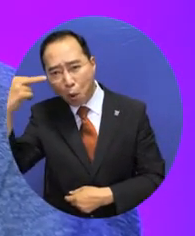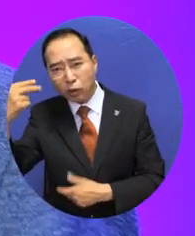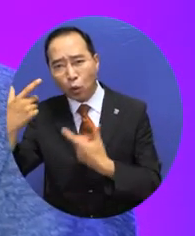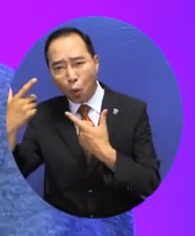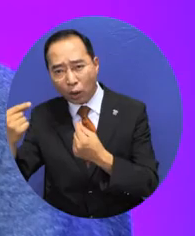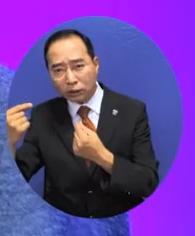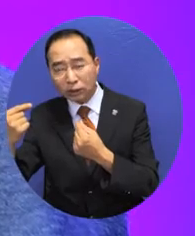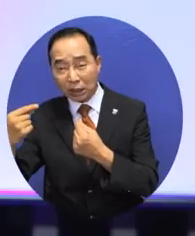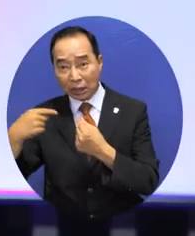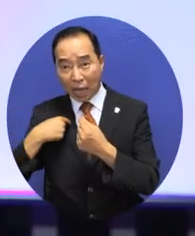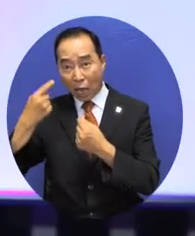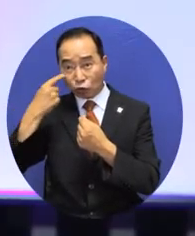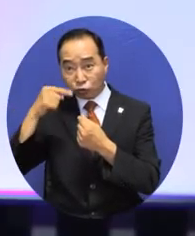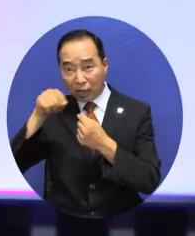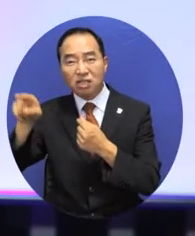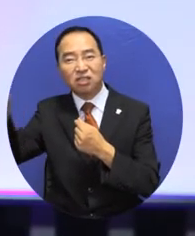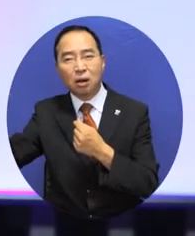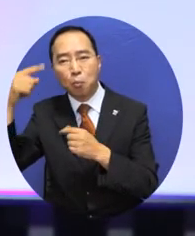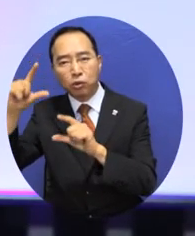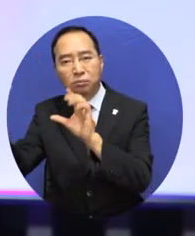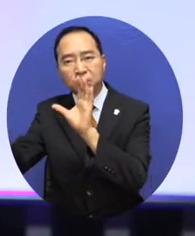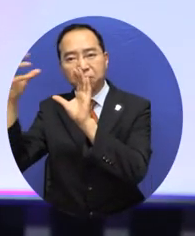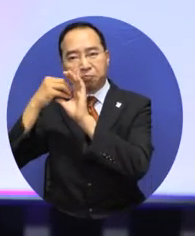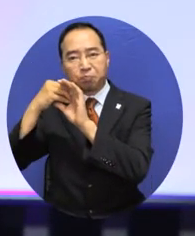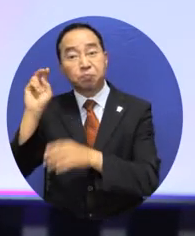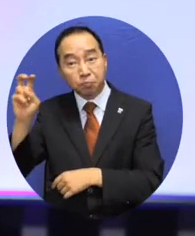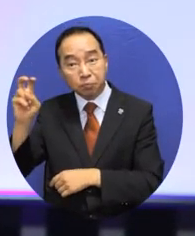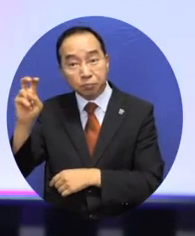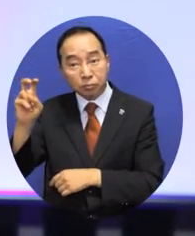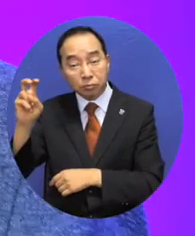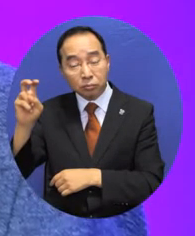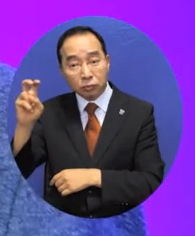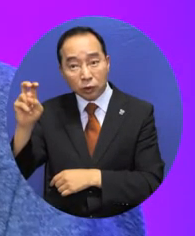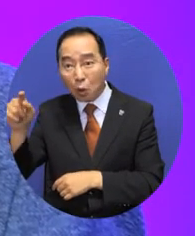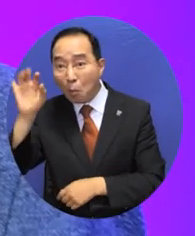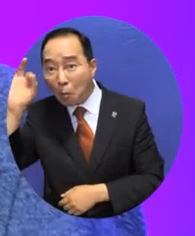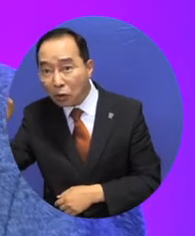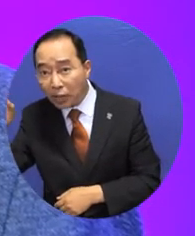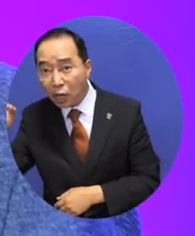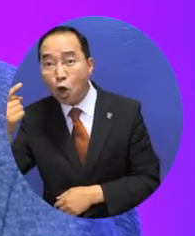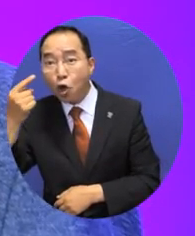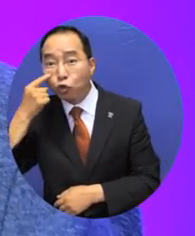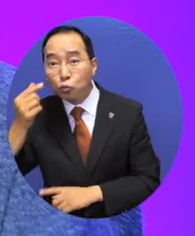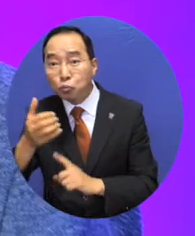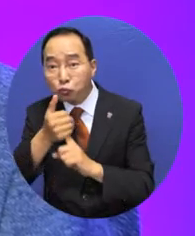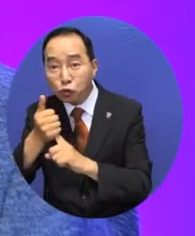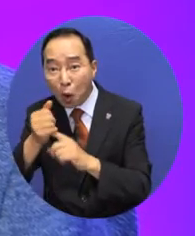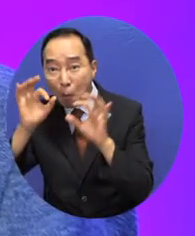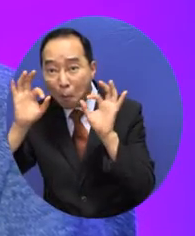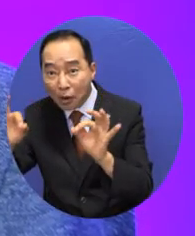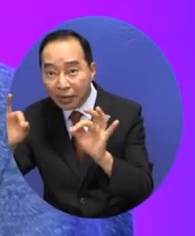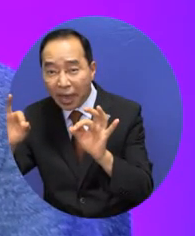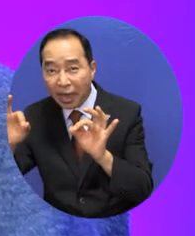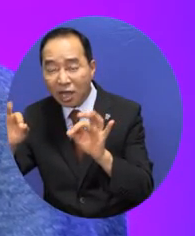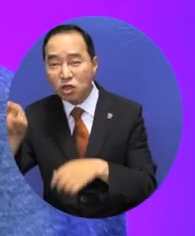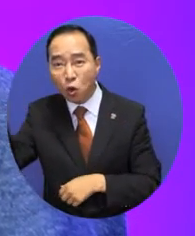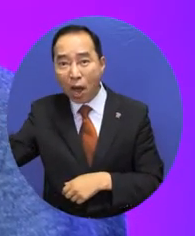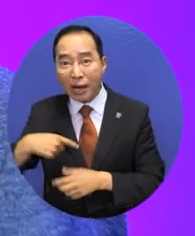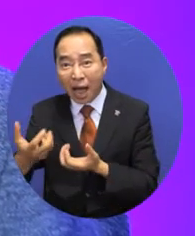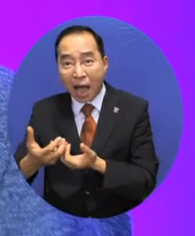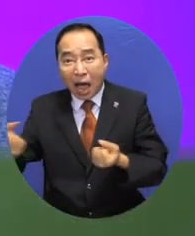됩니다. 그래서 눈부초를 보는 순간은 너와 남, 주체와 객체의 이분법이 무너지는